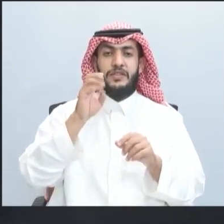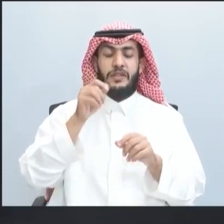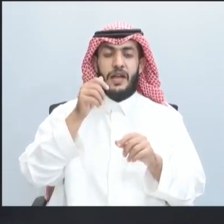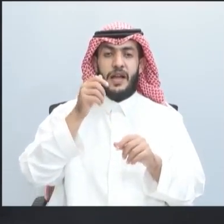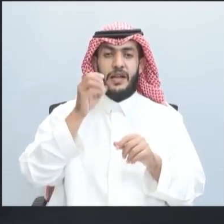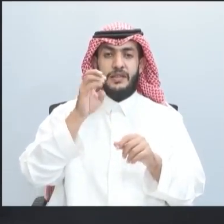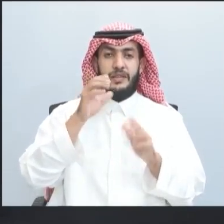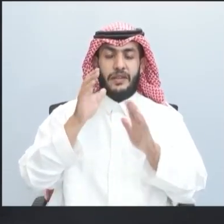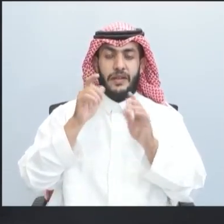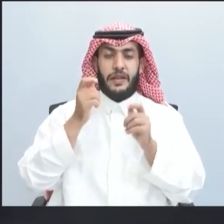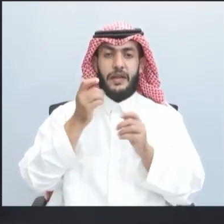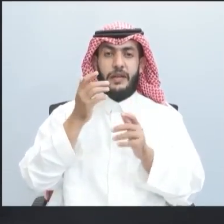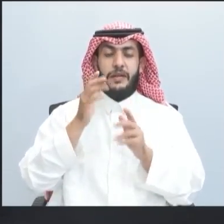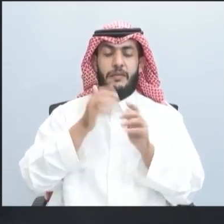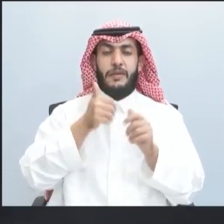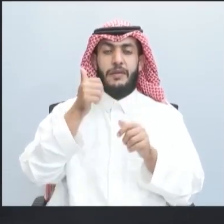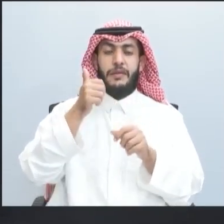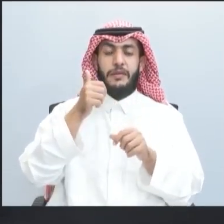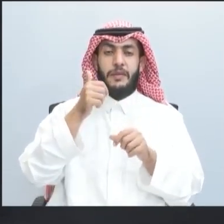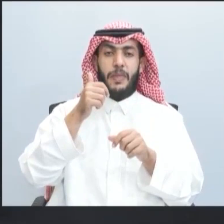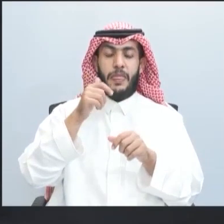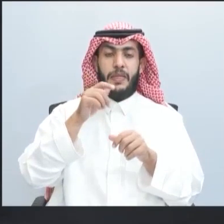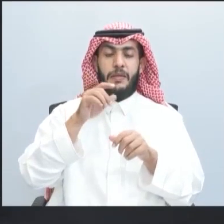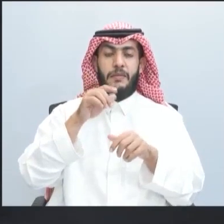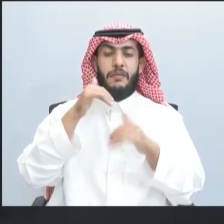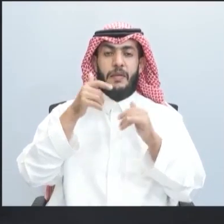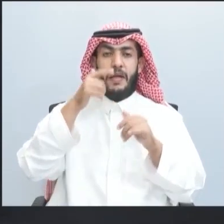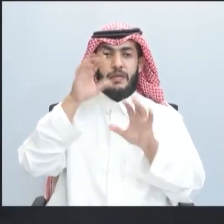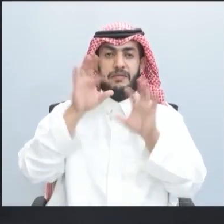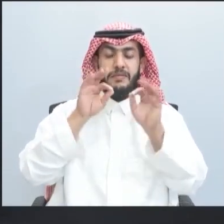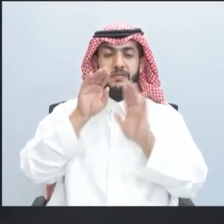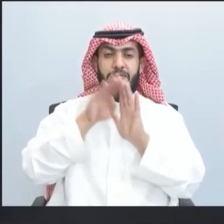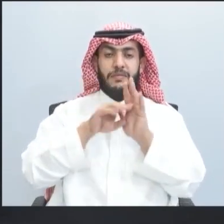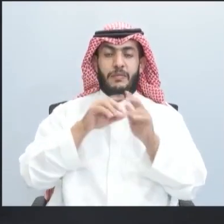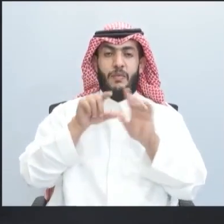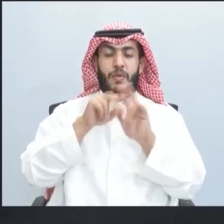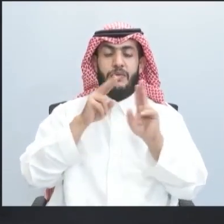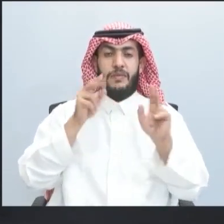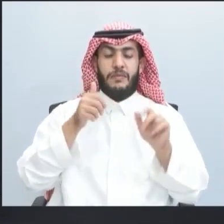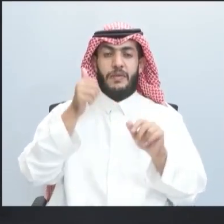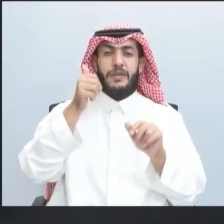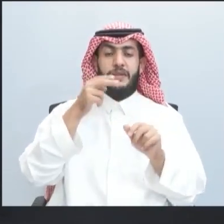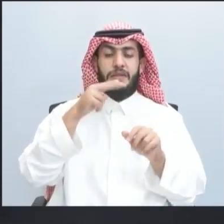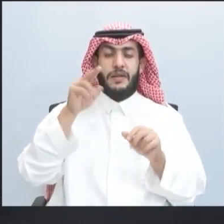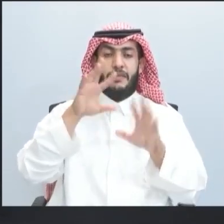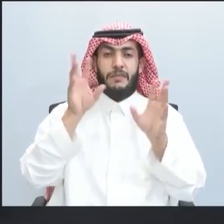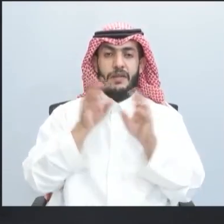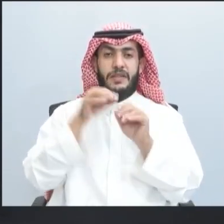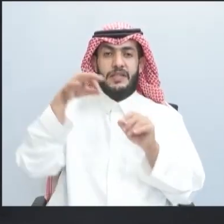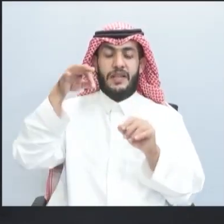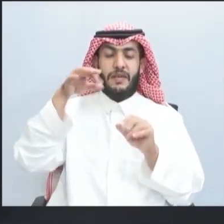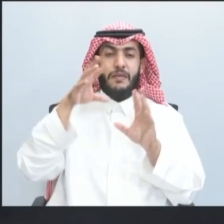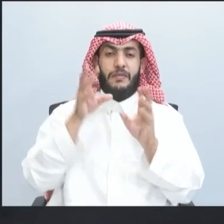المستخدم حيث ان الخادم يقوم بارسال الصفحات مفككه كل محتوى سيتم ارساله بعد ذلك سيتم تجميع الصفحات